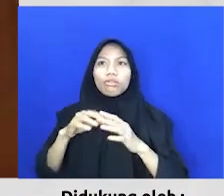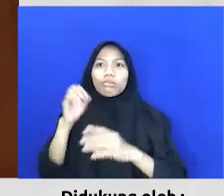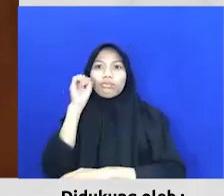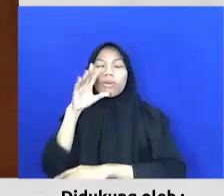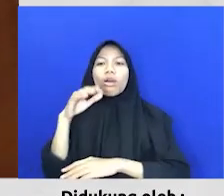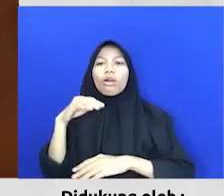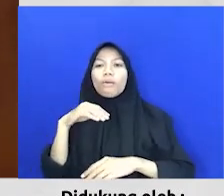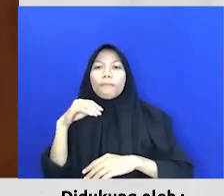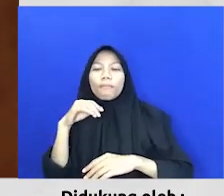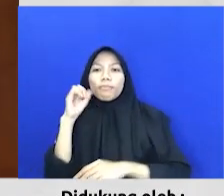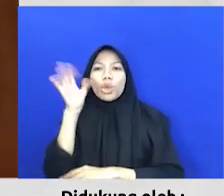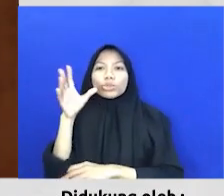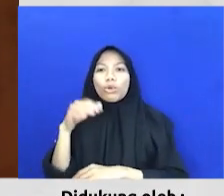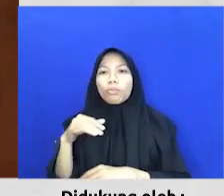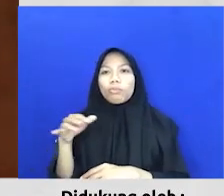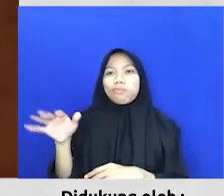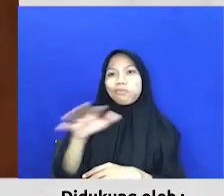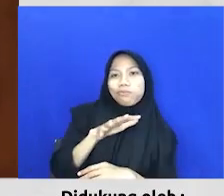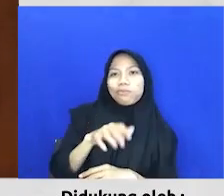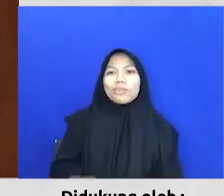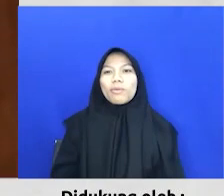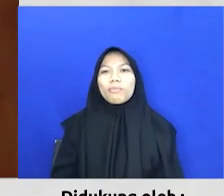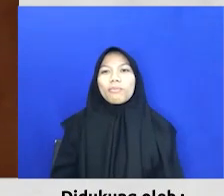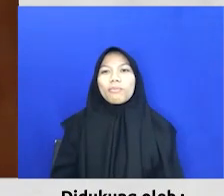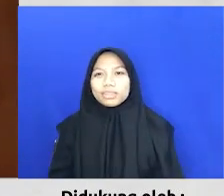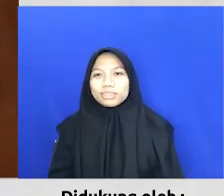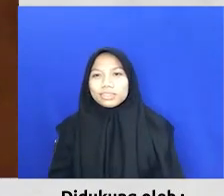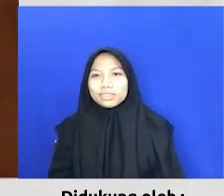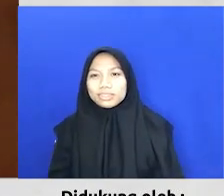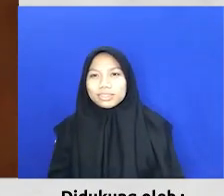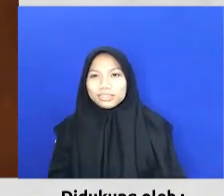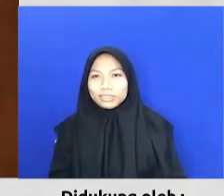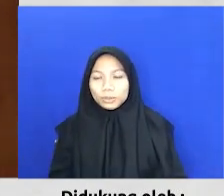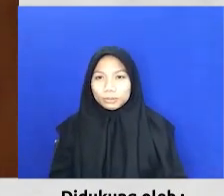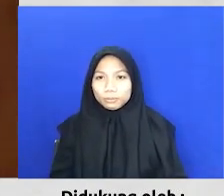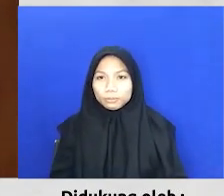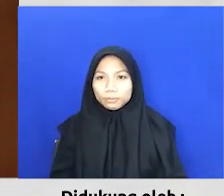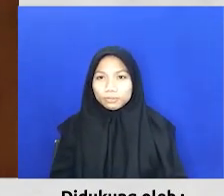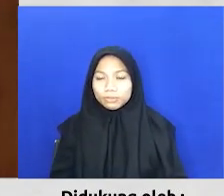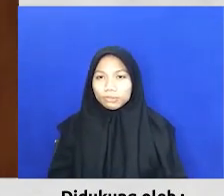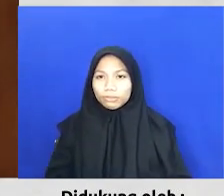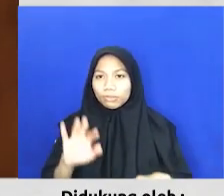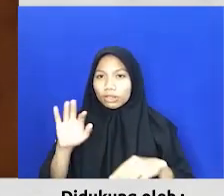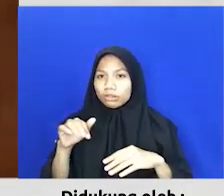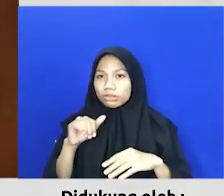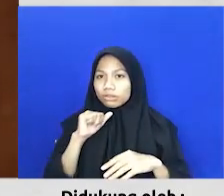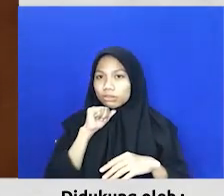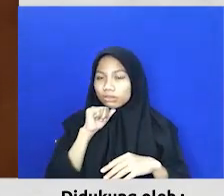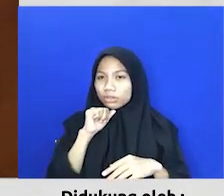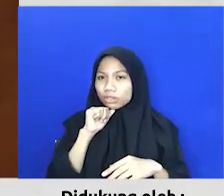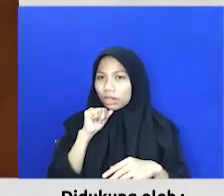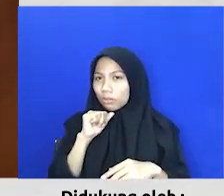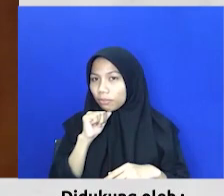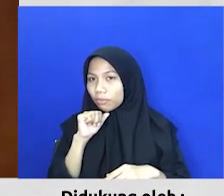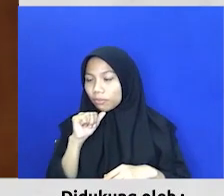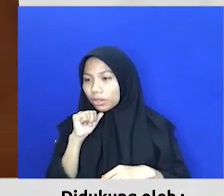membuat filmnya, tapi sampai-sampai bioskop. Nah, di sinilah yang kemudian dia merasa sedih itu karena